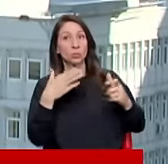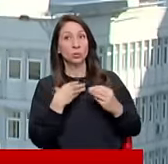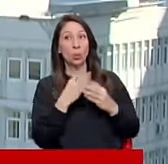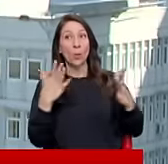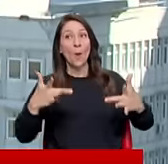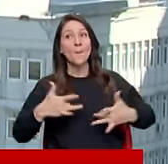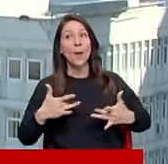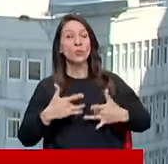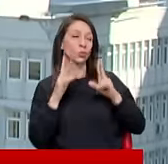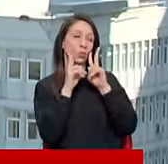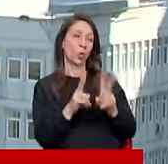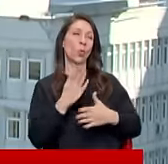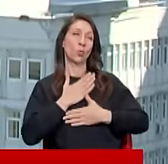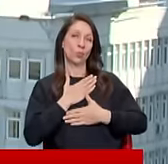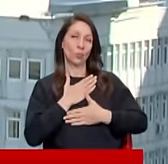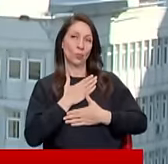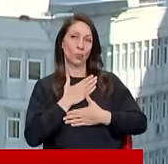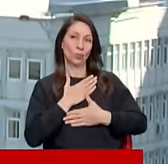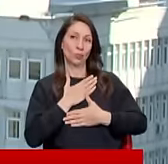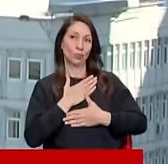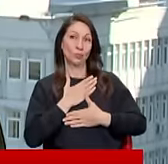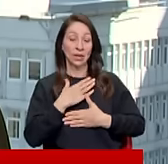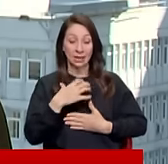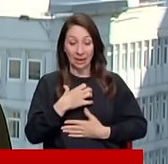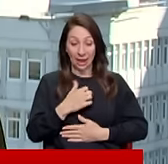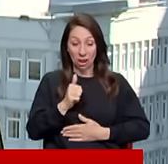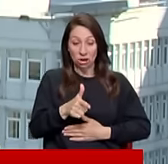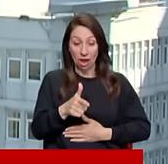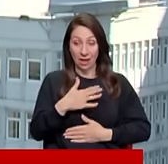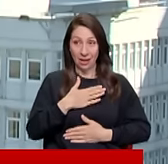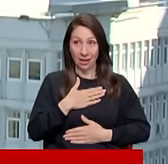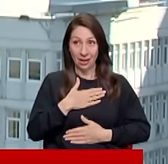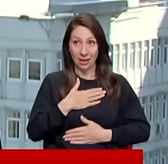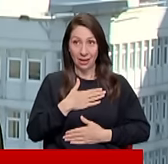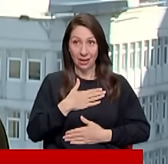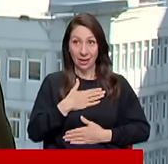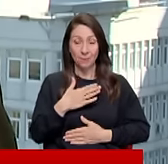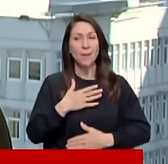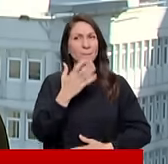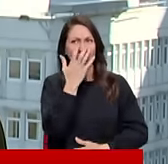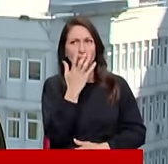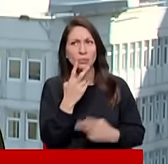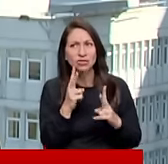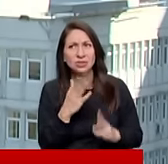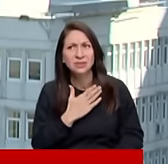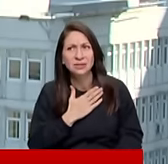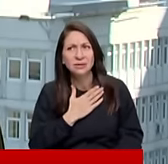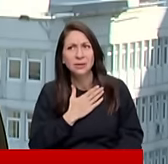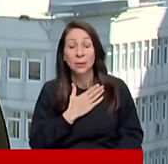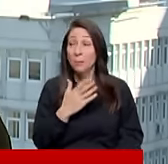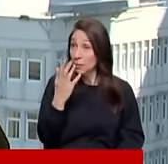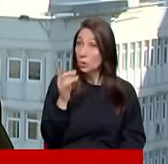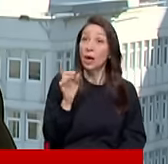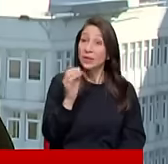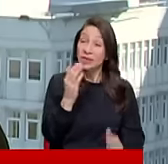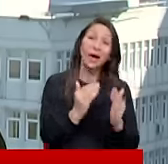bir memnuniyetle karşılıyorum açıkçası. Kendi ilçemizde ise ben bekliyordum açıkçası. Bekliyordunuz. Evet. Hatta